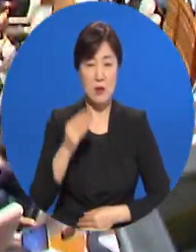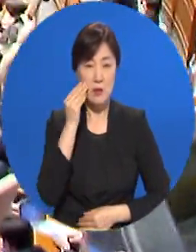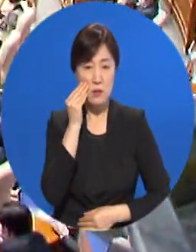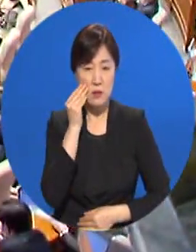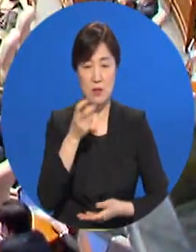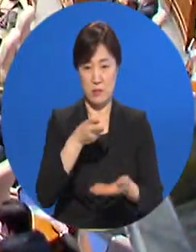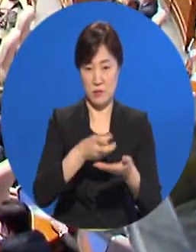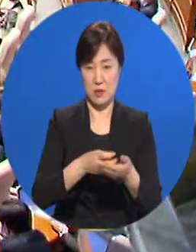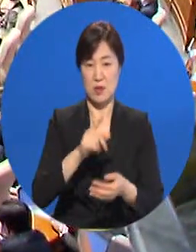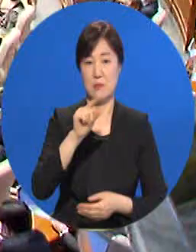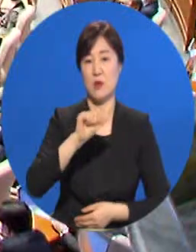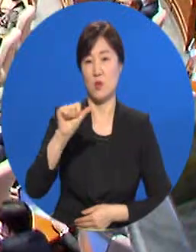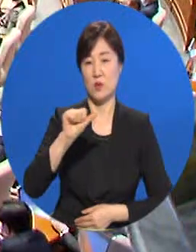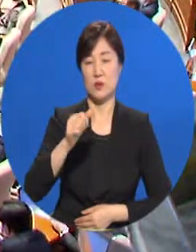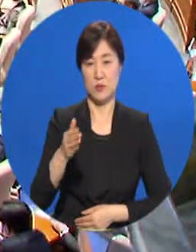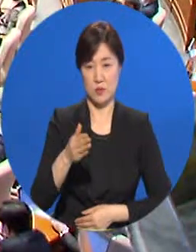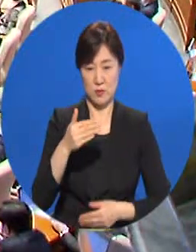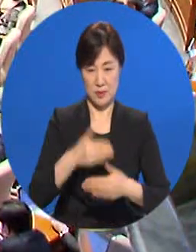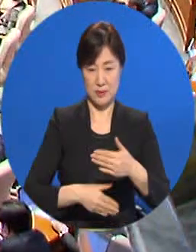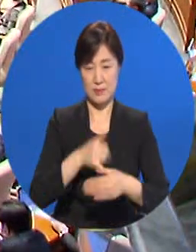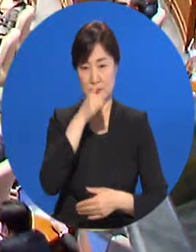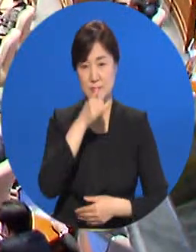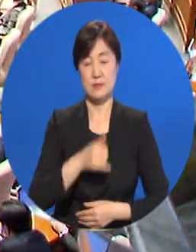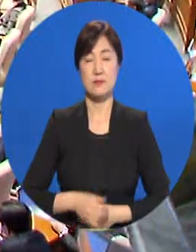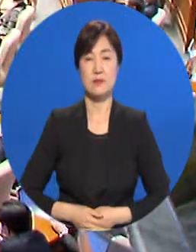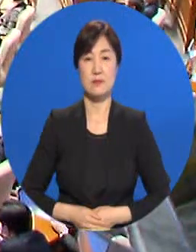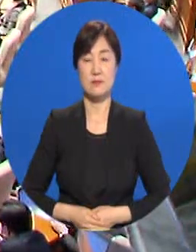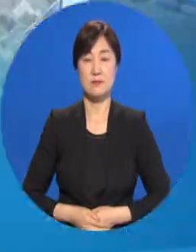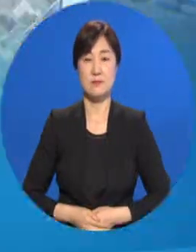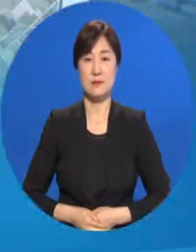안건도 15,000여 건으로 조사됐습니다.